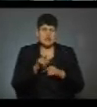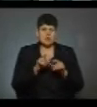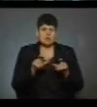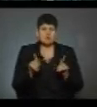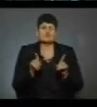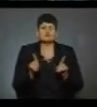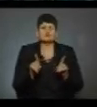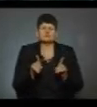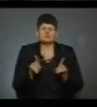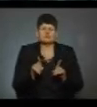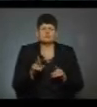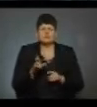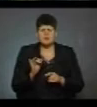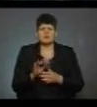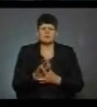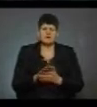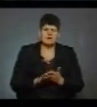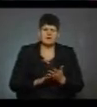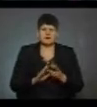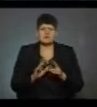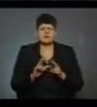що би, як би далі